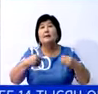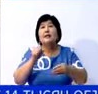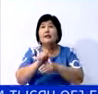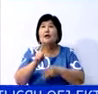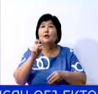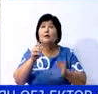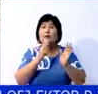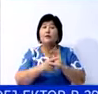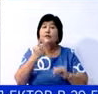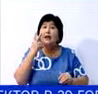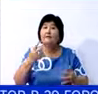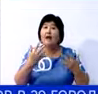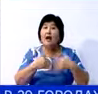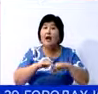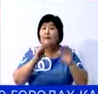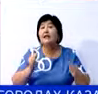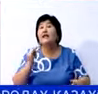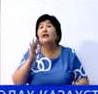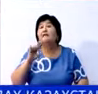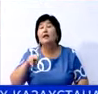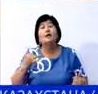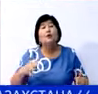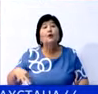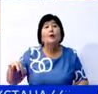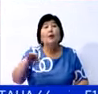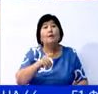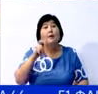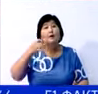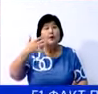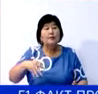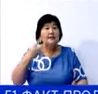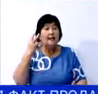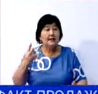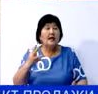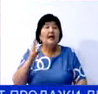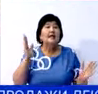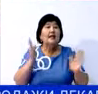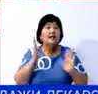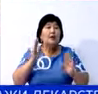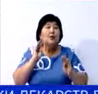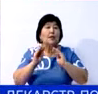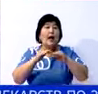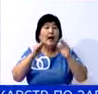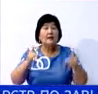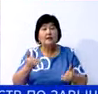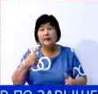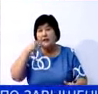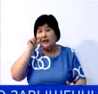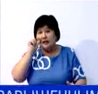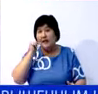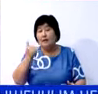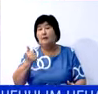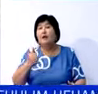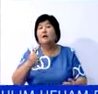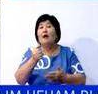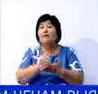на 192 аппарата ИВЛ. На сегодня по области 153 кислородных концентратора. Буквально вчера фонд